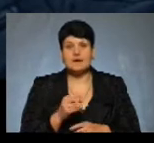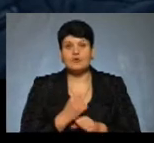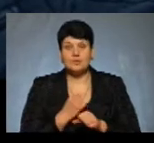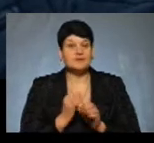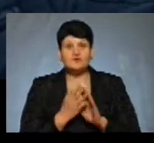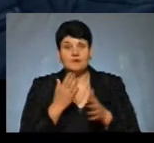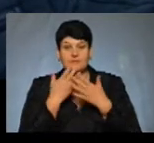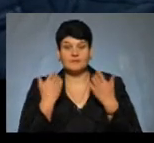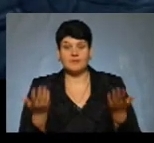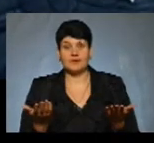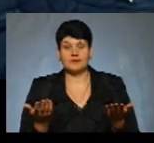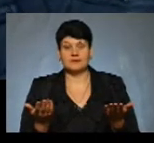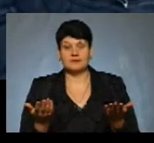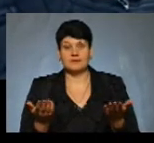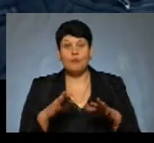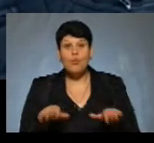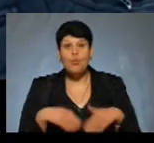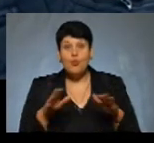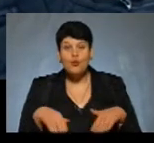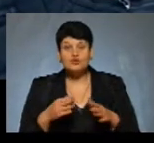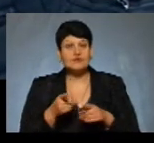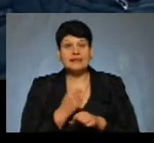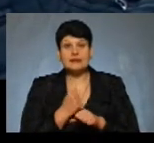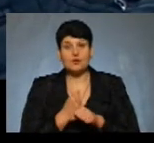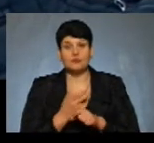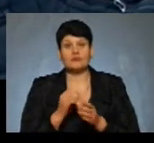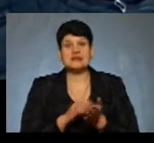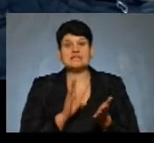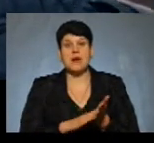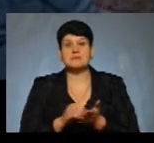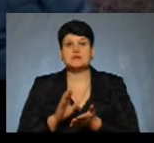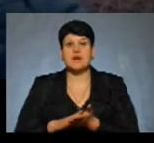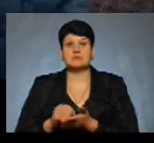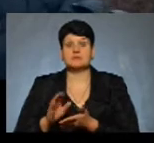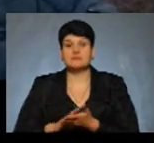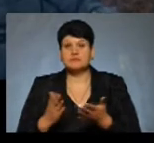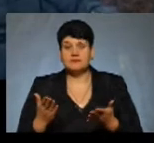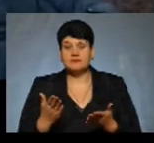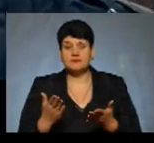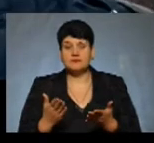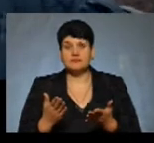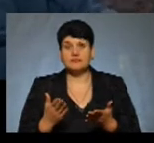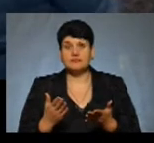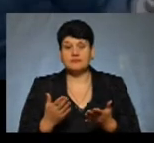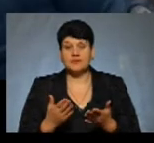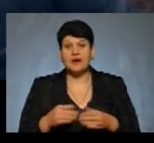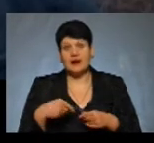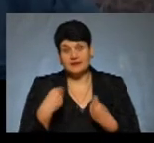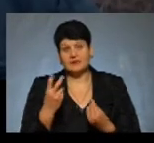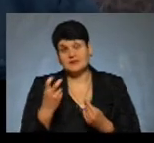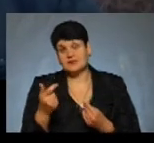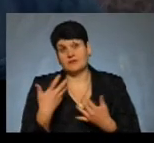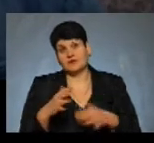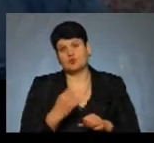нема. Пусто, а вони не роблять нічого, бо у них по записі. А давши судорівню вже зробили. От і маєте наша